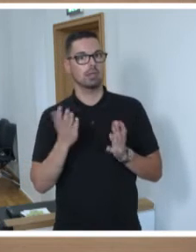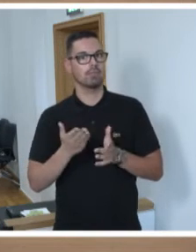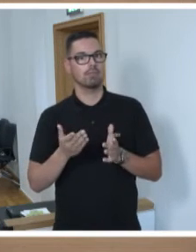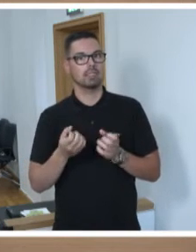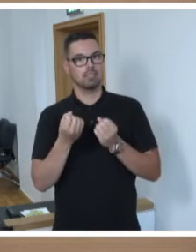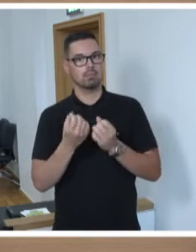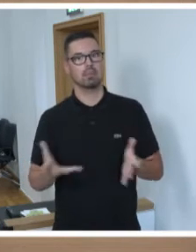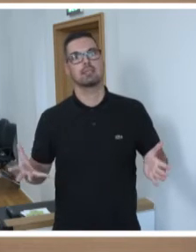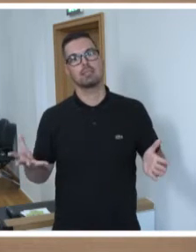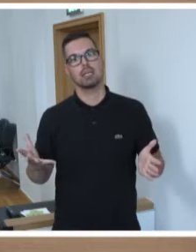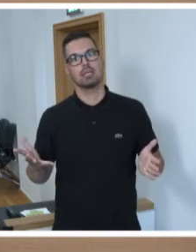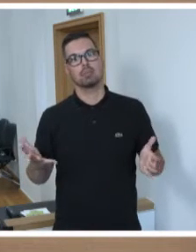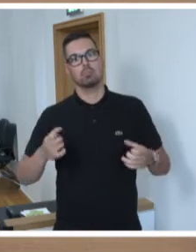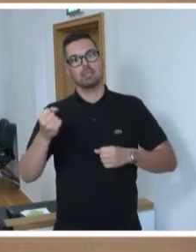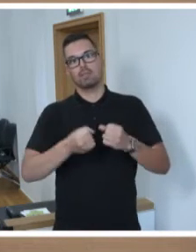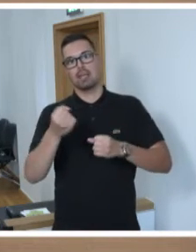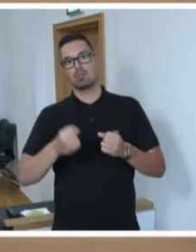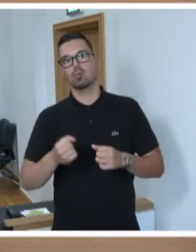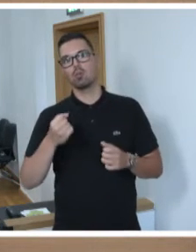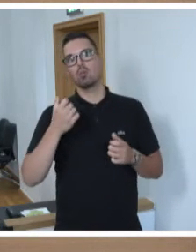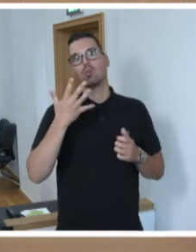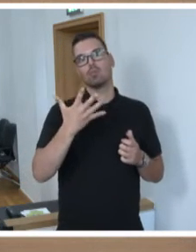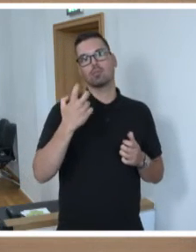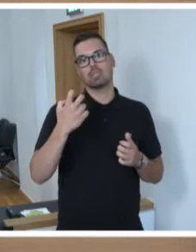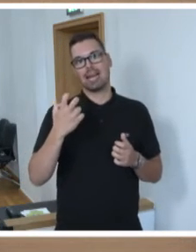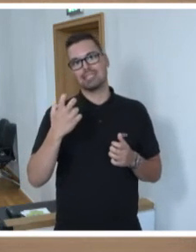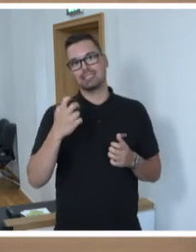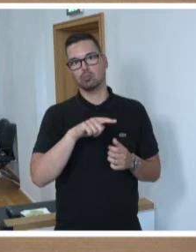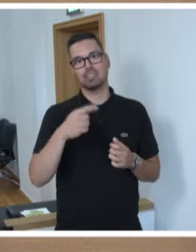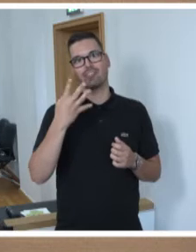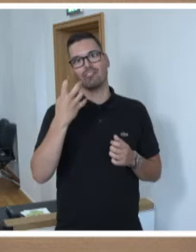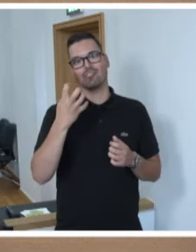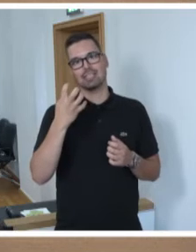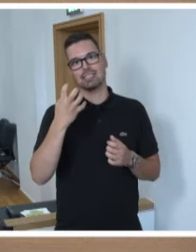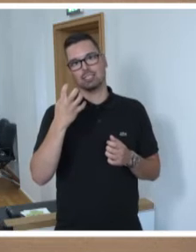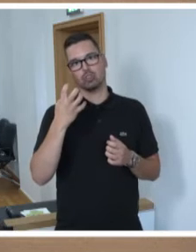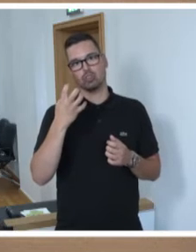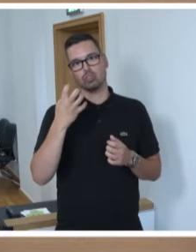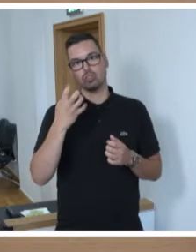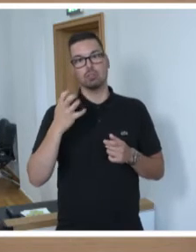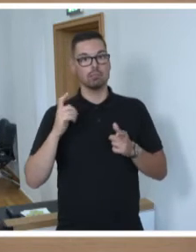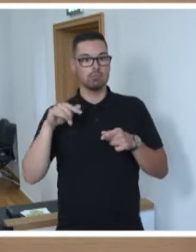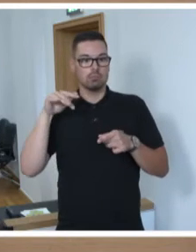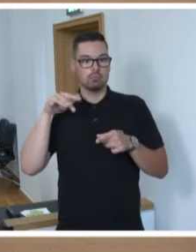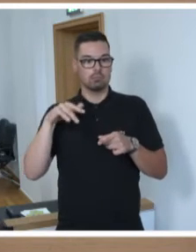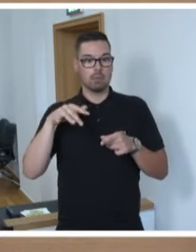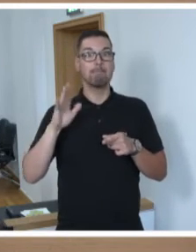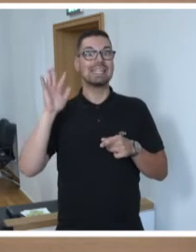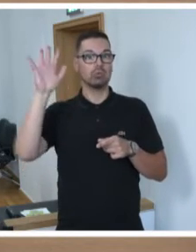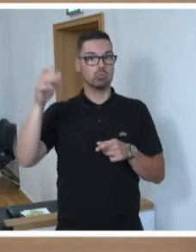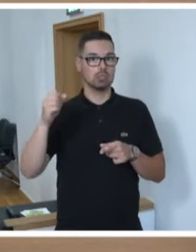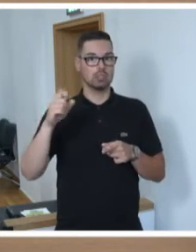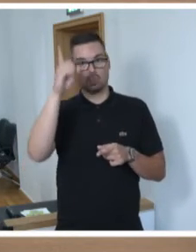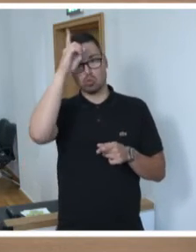den Bestandsfahrzeugen? In Deutschland gibt es heute 35 bis 40 Millionen Bestandsfahrzeuge im Bereich klassischer Verbrenner. Weltweit sind